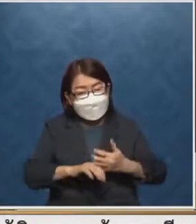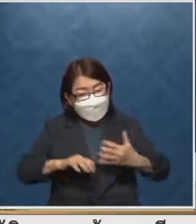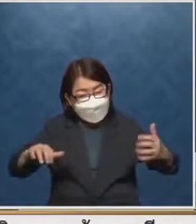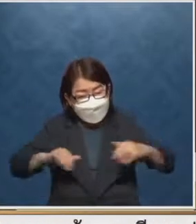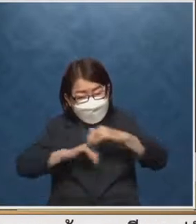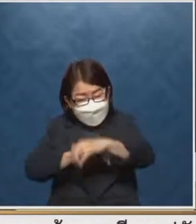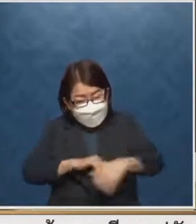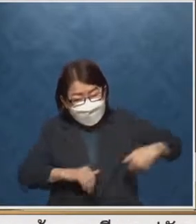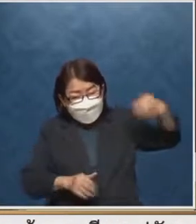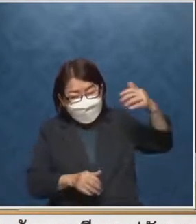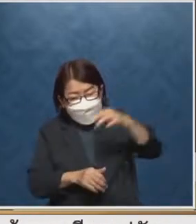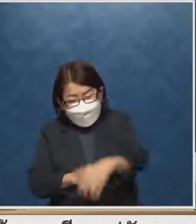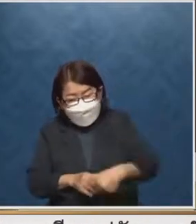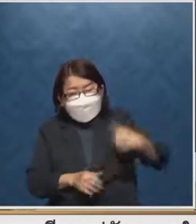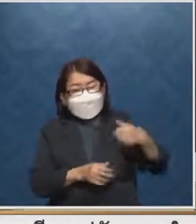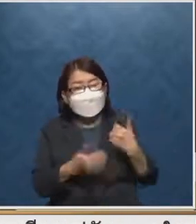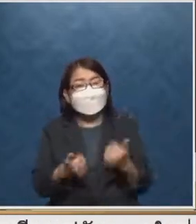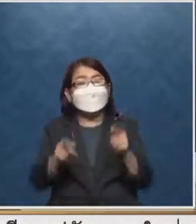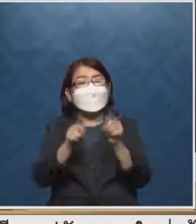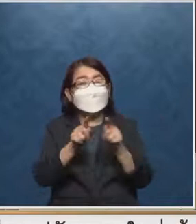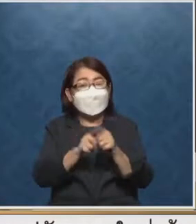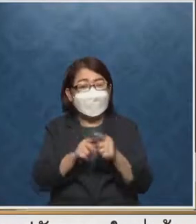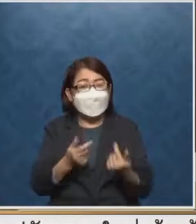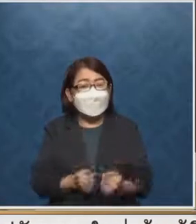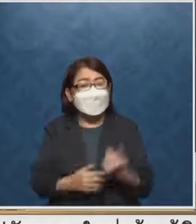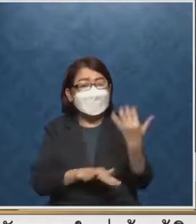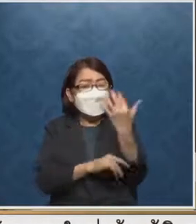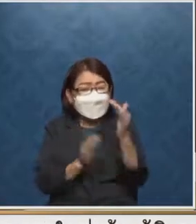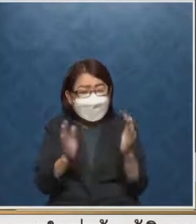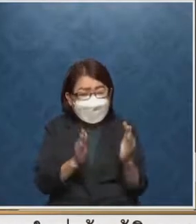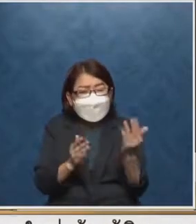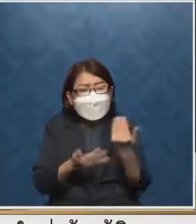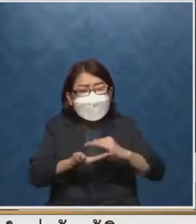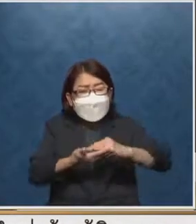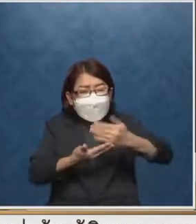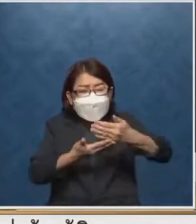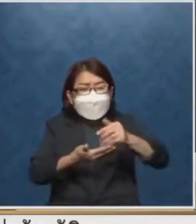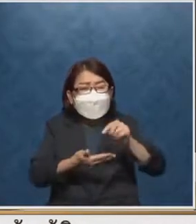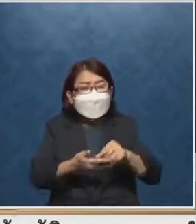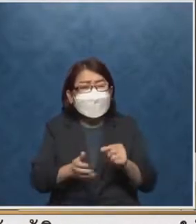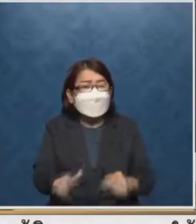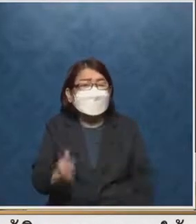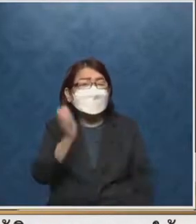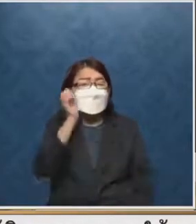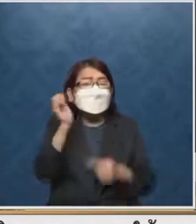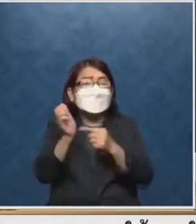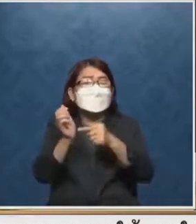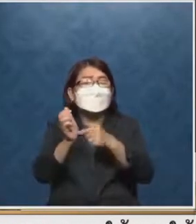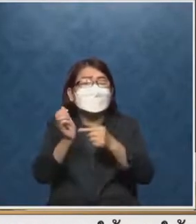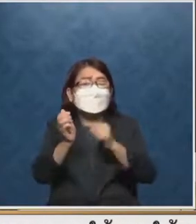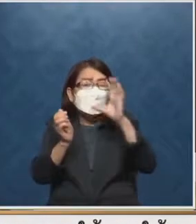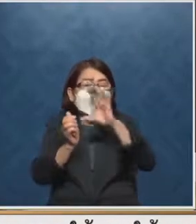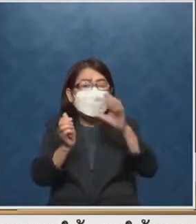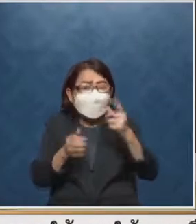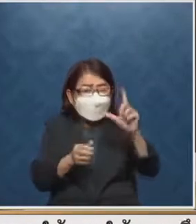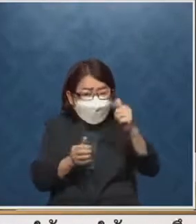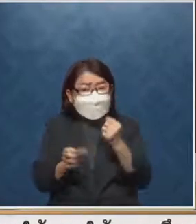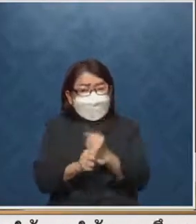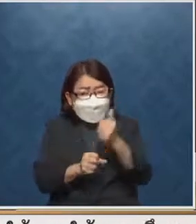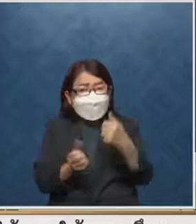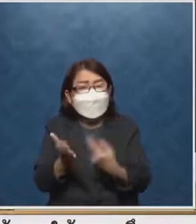เหมือนกันแม้กระทั่งในเครื่องคอมพิวเตอร์เล็กๆเนี่ยก็สามารถจะขุดทองได้ขุดดิจิทัลมันนี่